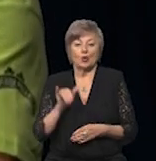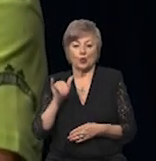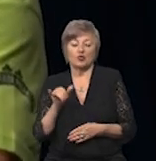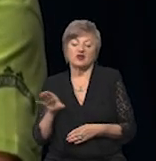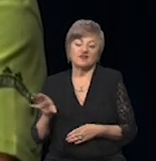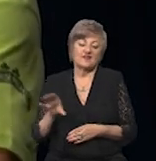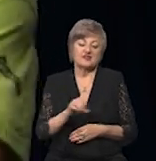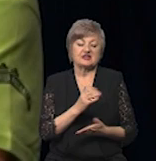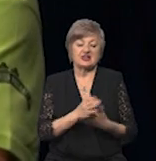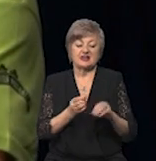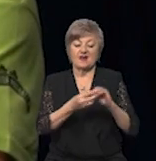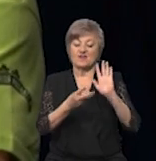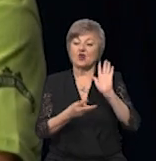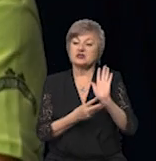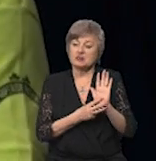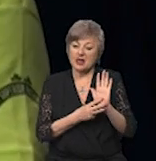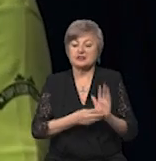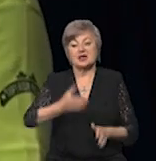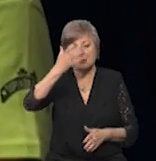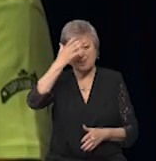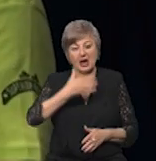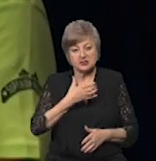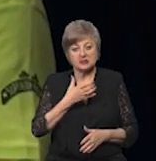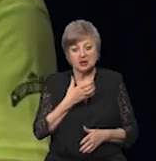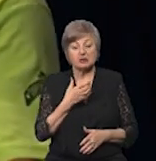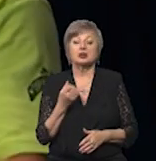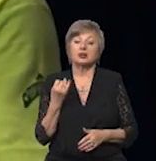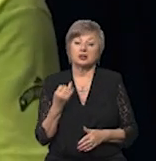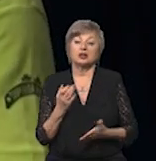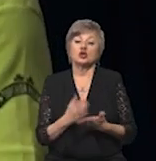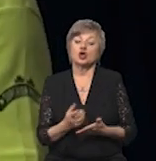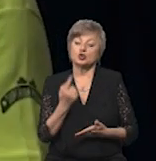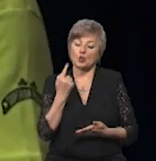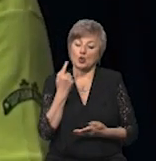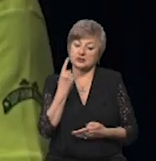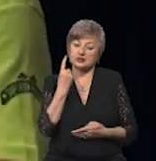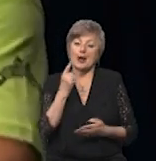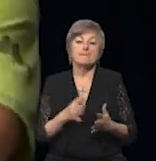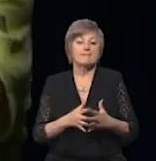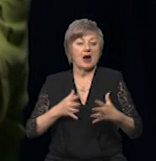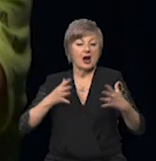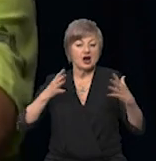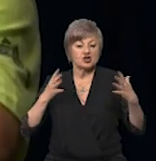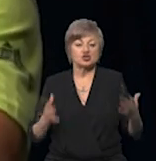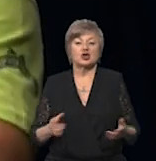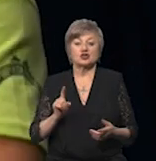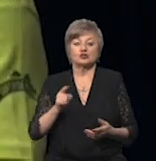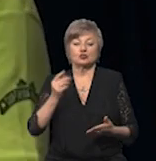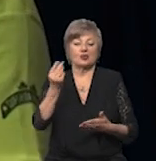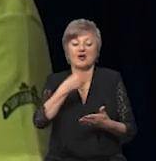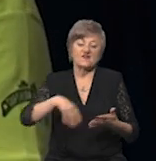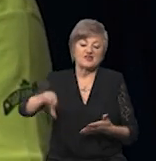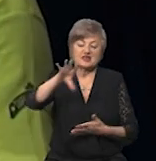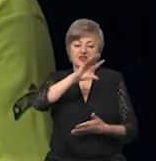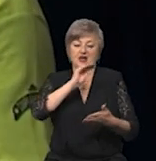ці 18 канонічних масок, і є одна велика, на якій відображені усі ці